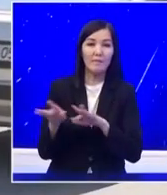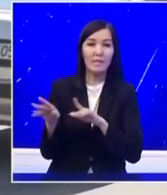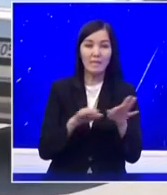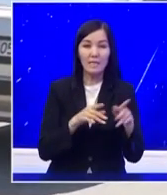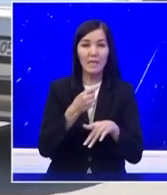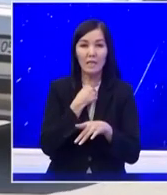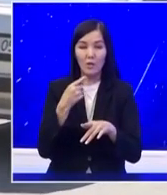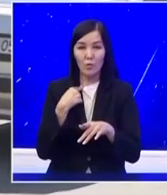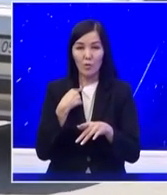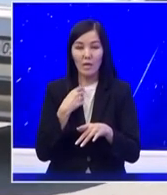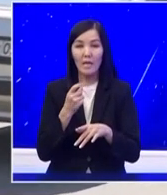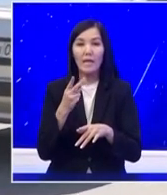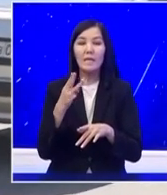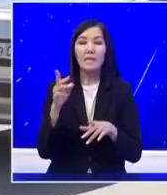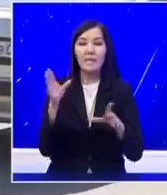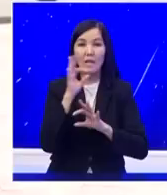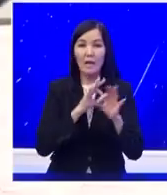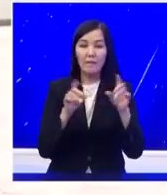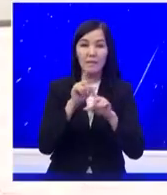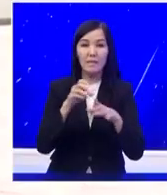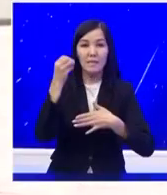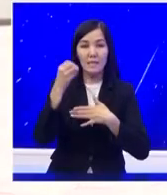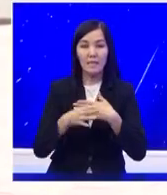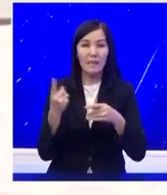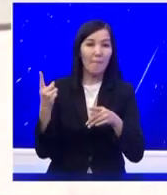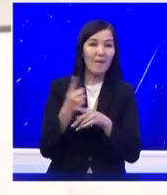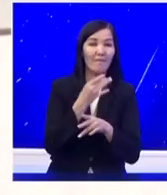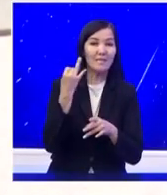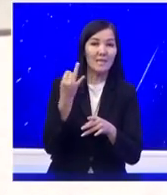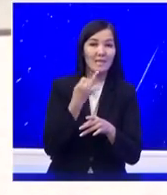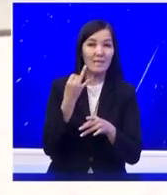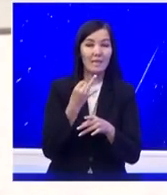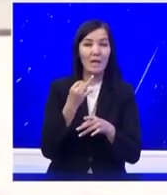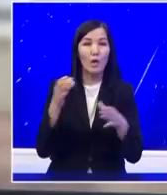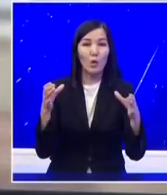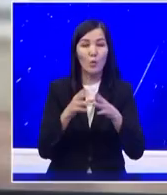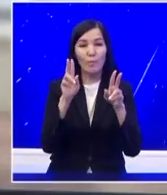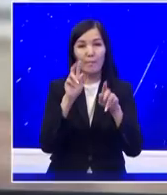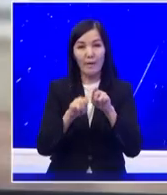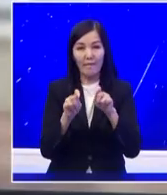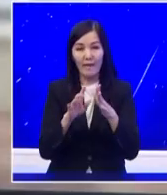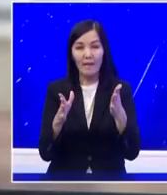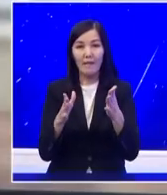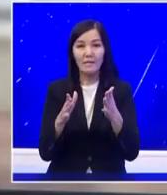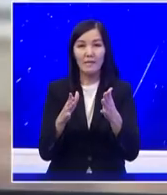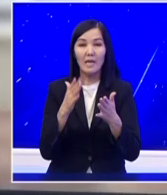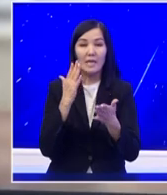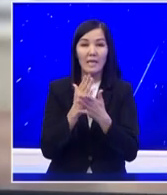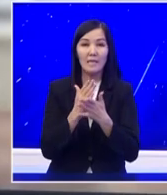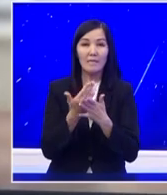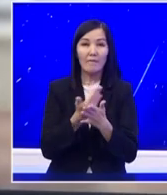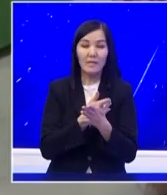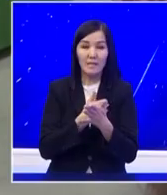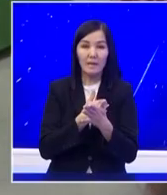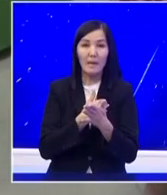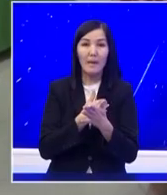зону внимания попали несколько ведущих аптек областного центра. Первое, чем интересовалась специальная мониторинговая группа, имеются ли в наличии самые востребованные в